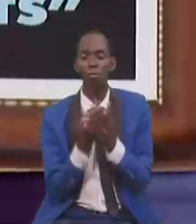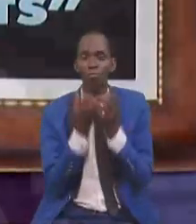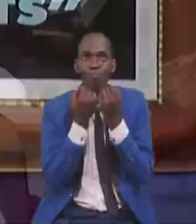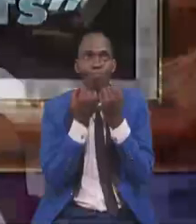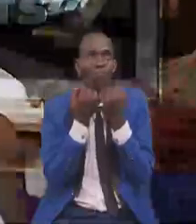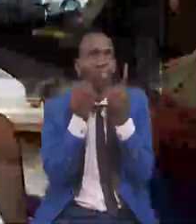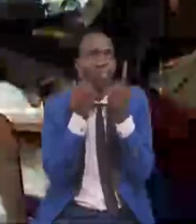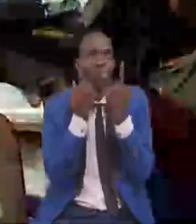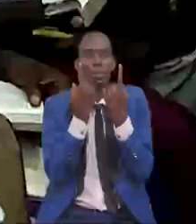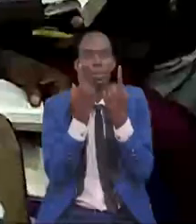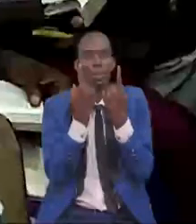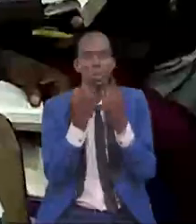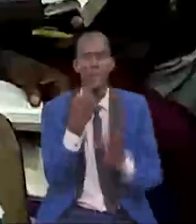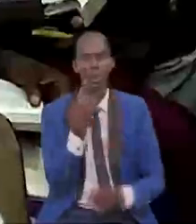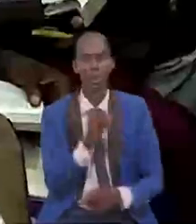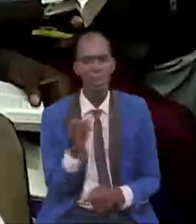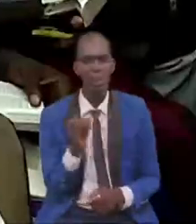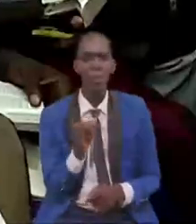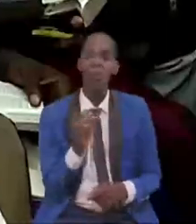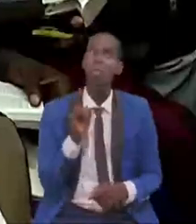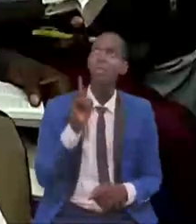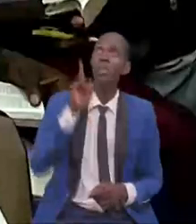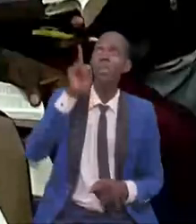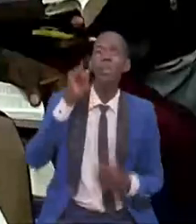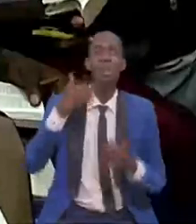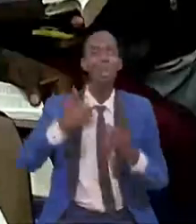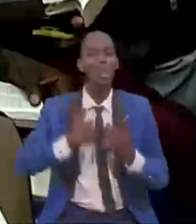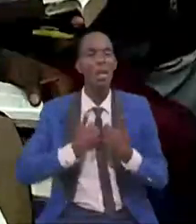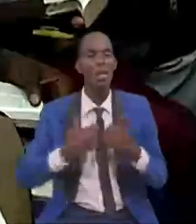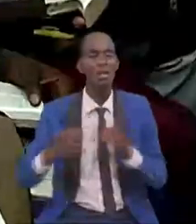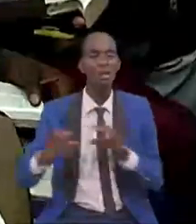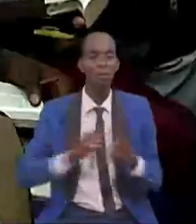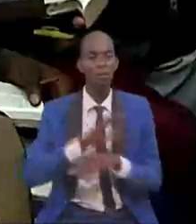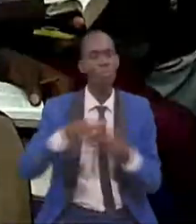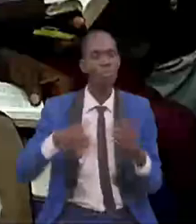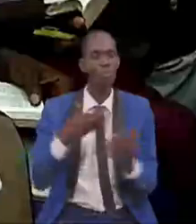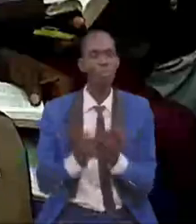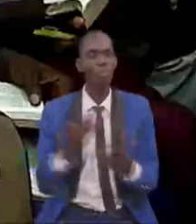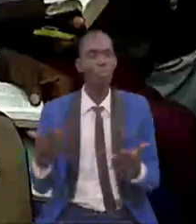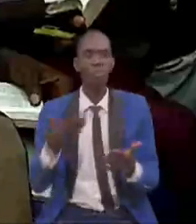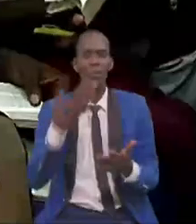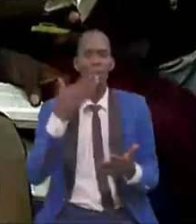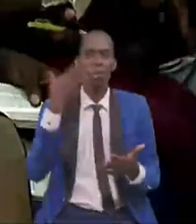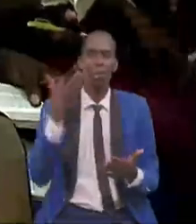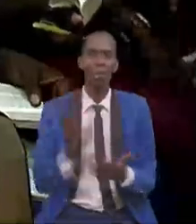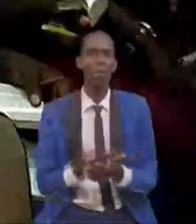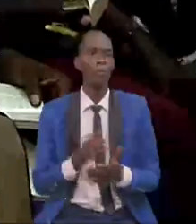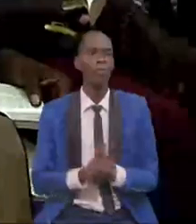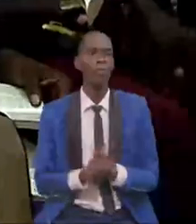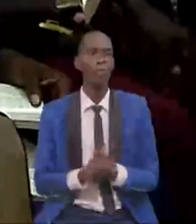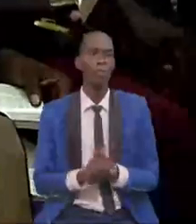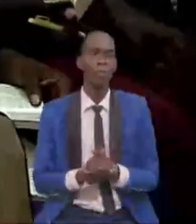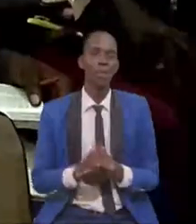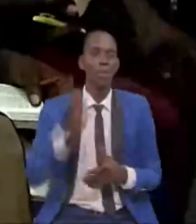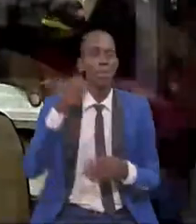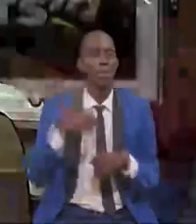Et disait, il fait tout à merveille. Même